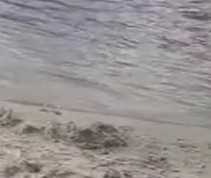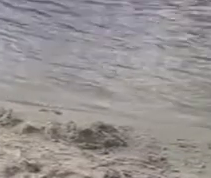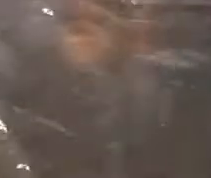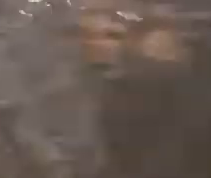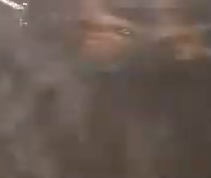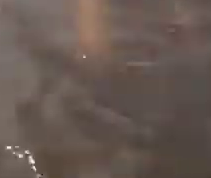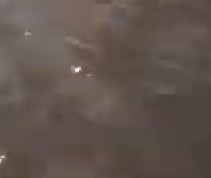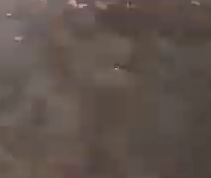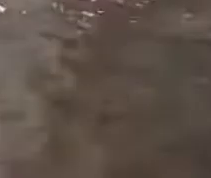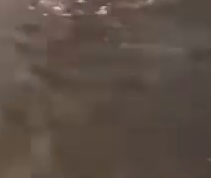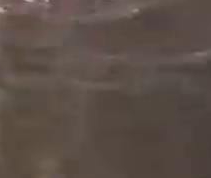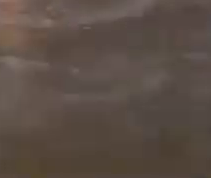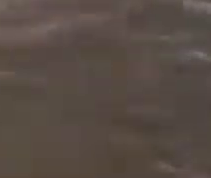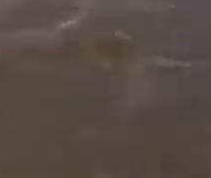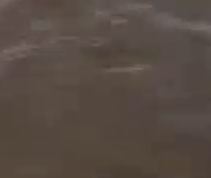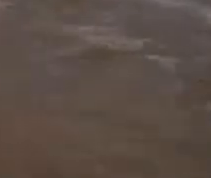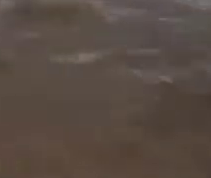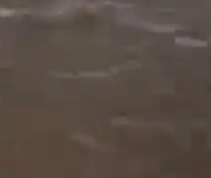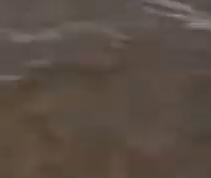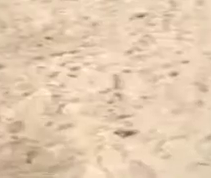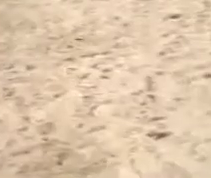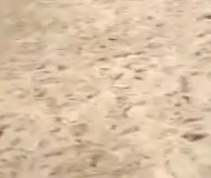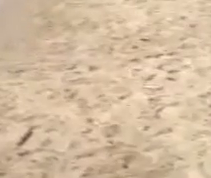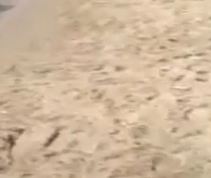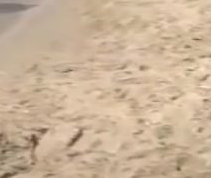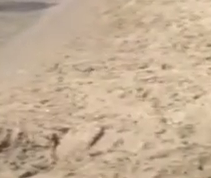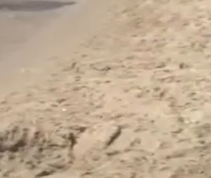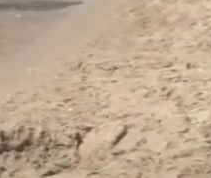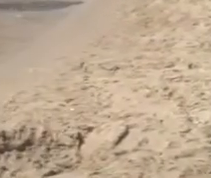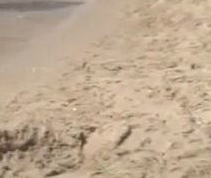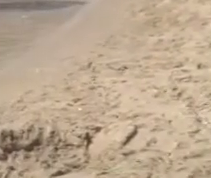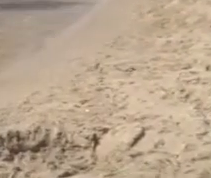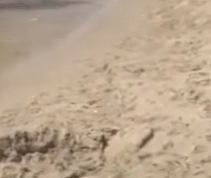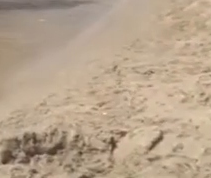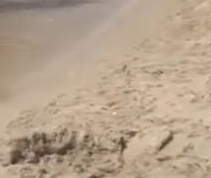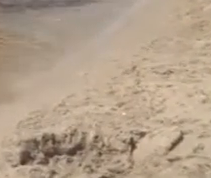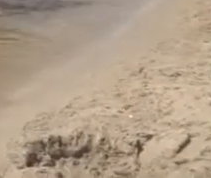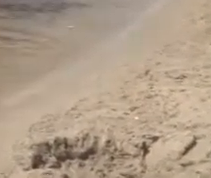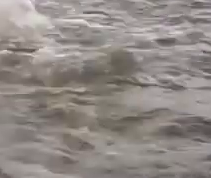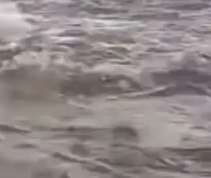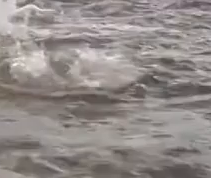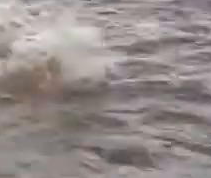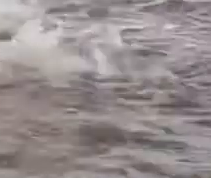Дітей та дорослих вчать плаванню у Десні на пляжі «Золотий берег». Чи реально побороти страх глибини?